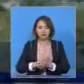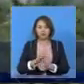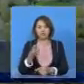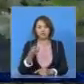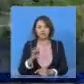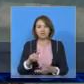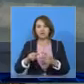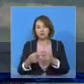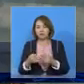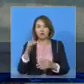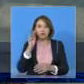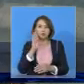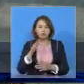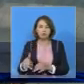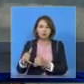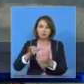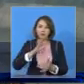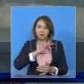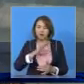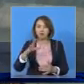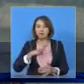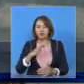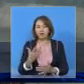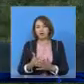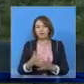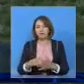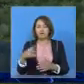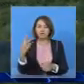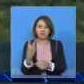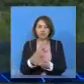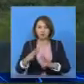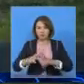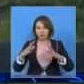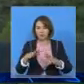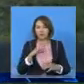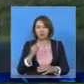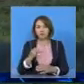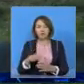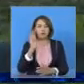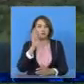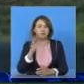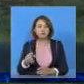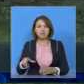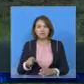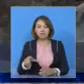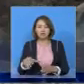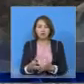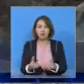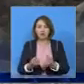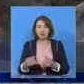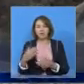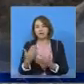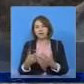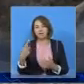Израиль технологиясы мен суару әдісі қолданылып отыр. Бұл өнім көлемін 2 есе арттыратын тәсіл. Суды Елек өзенінен алады. Орта есеппен